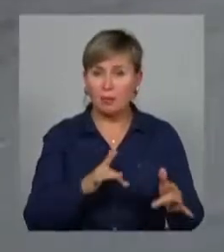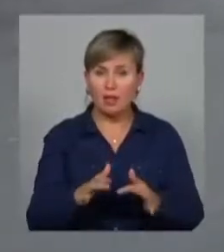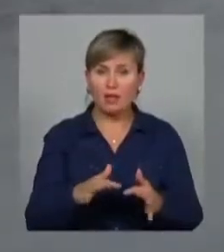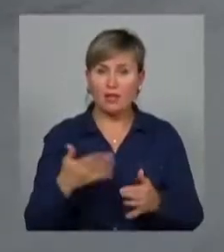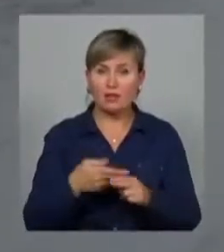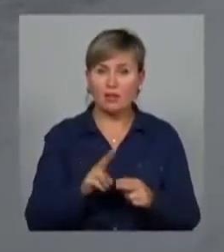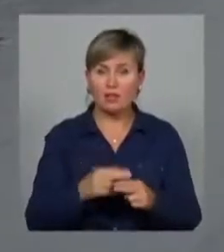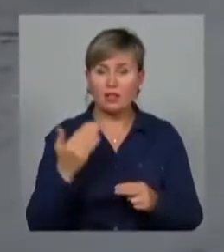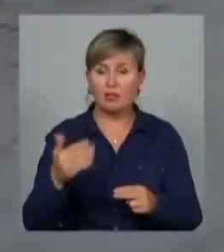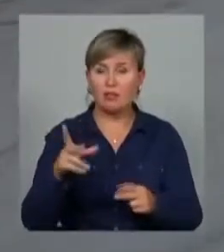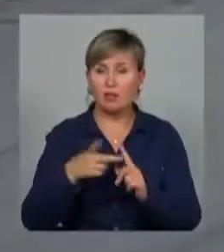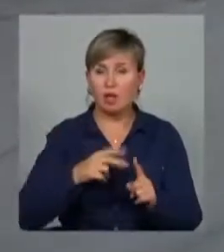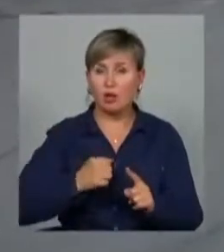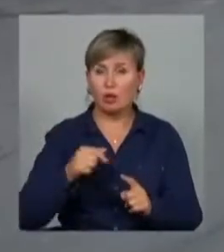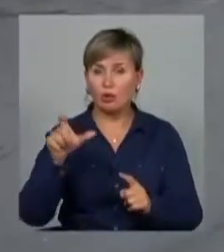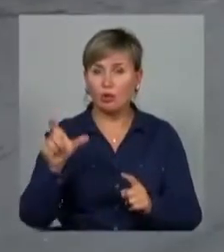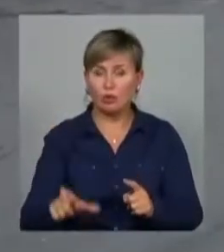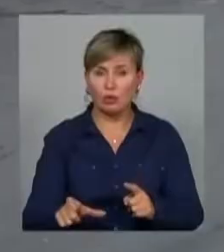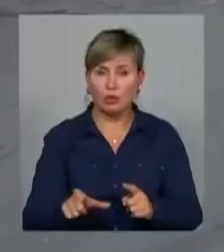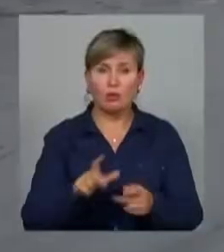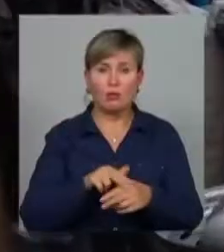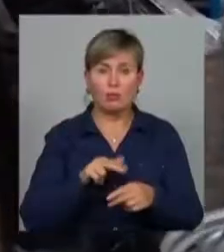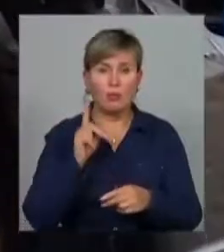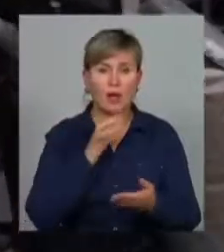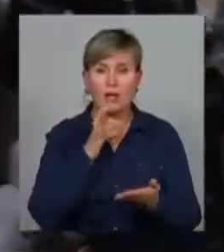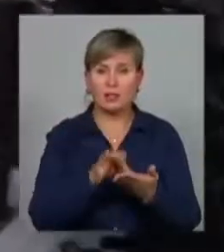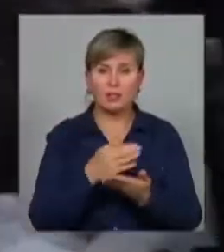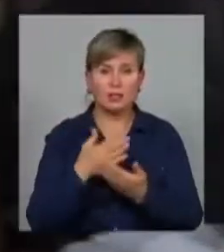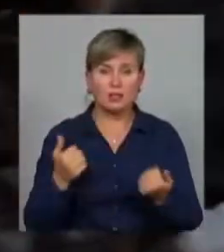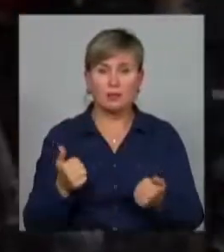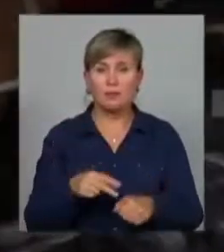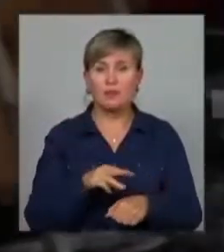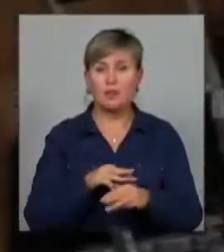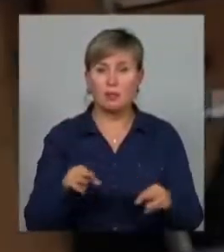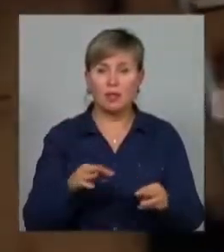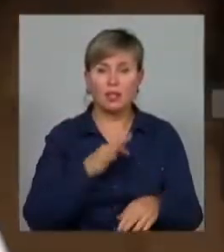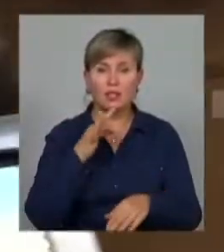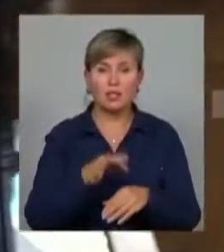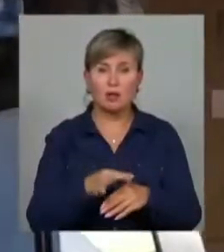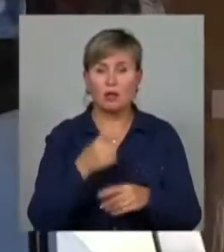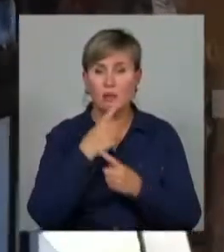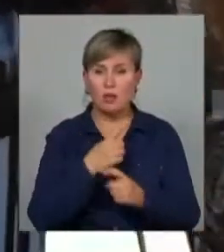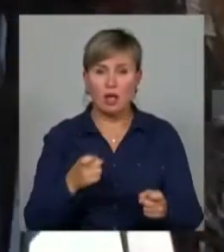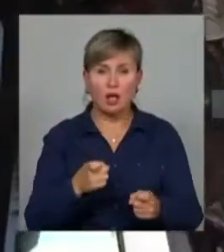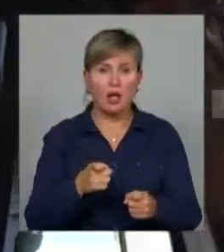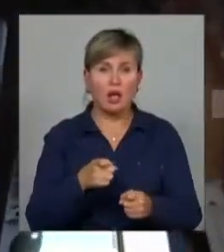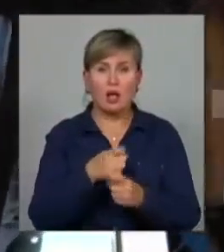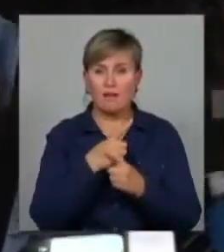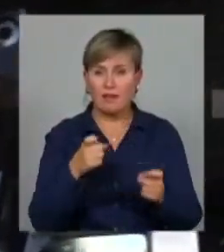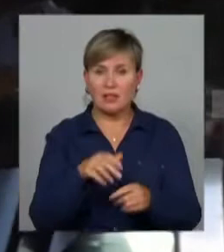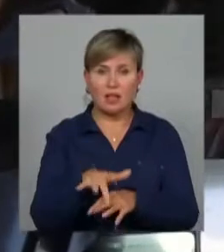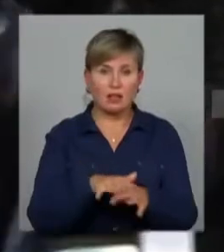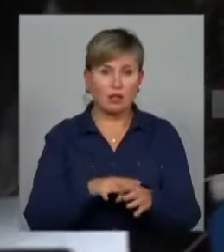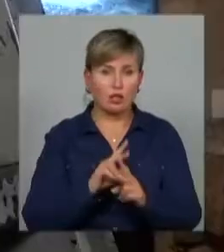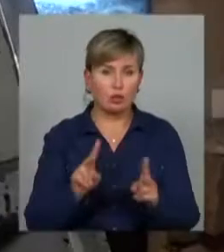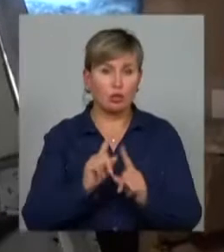отношении его напарника, в департаменте полиции решили умолчать. При этом в департаменте сообщили, официальных извинений автору видеоролика никто приносить не